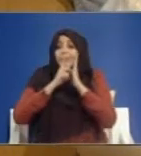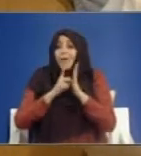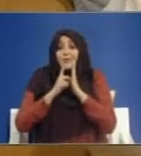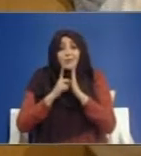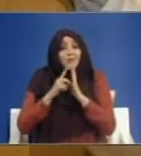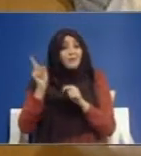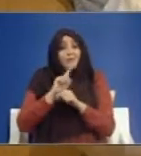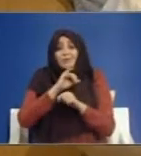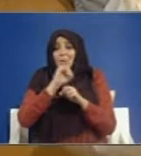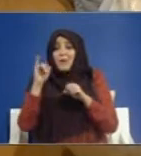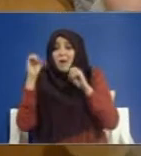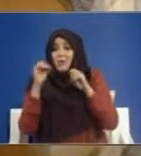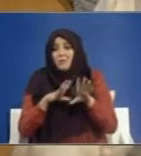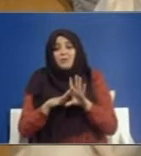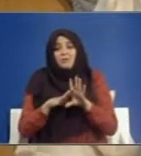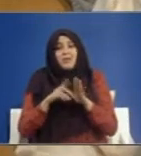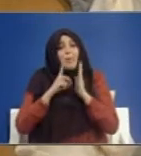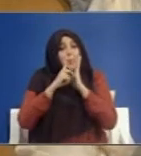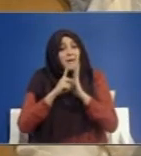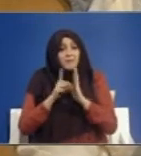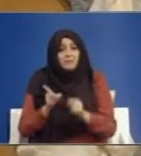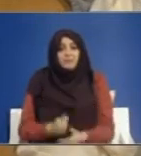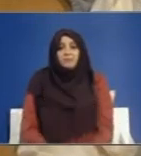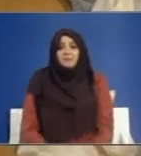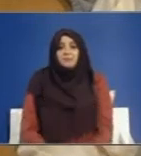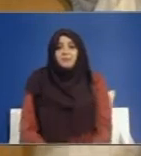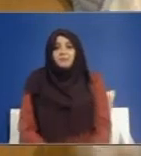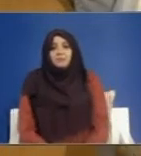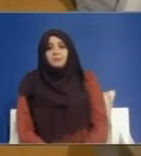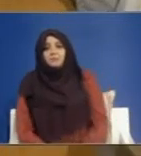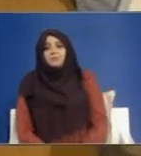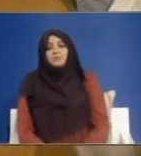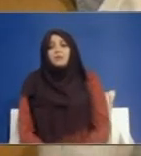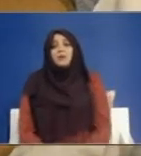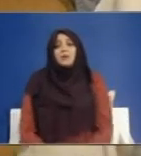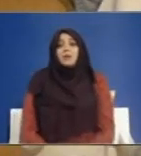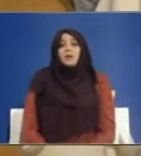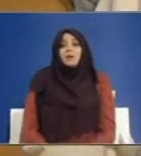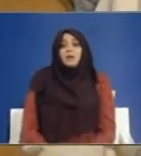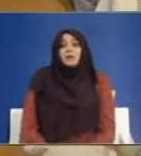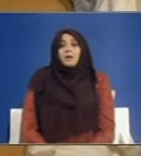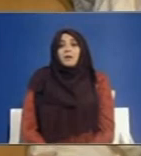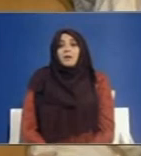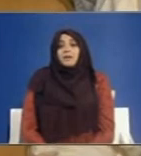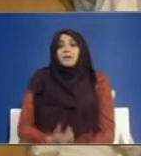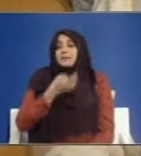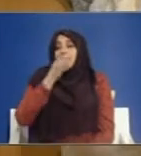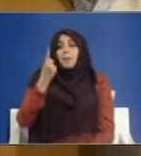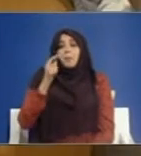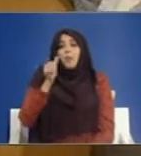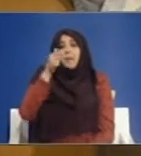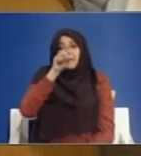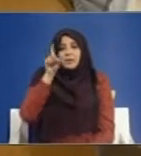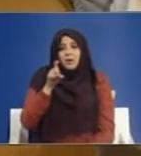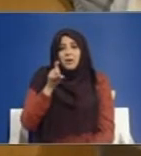ولا يسقط بحال من الأحوال. مليح. والسؤال الأول لما هو معناتها انا